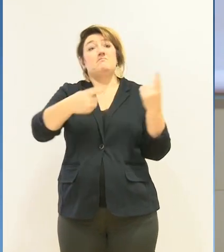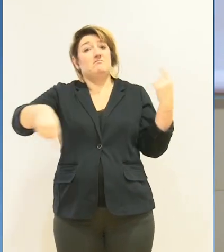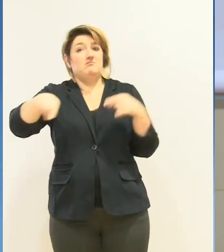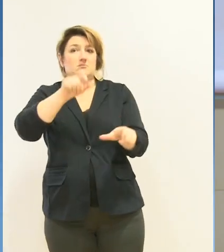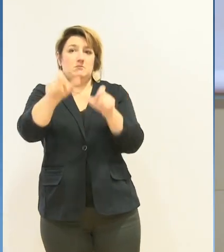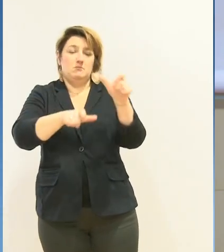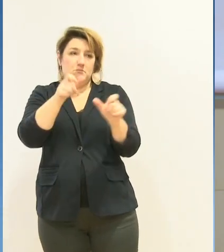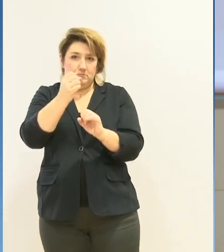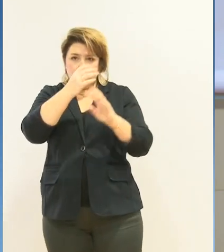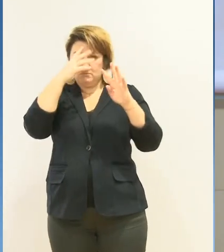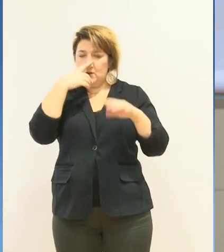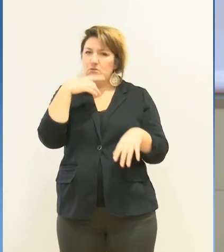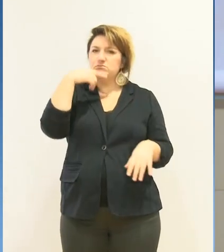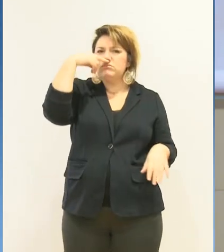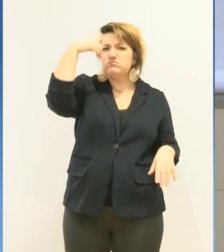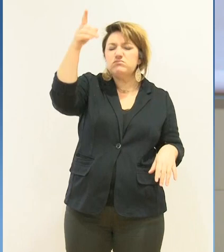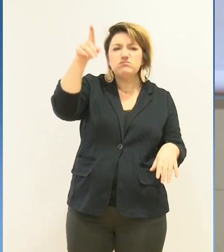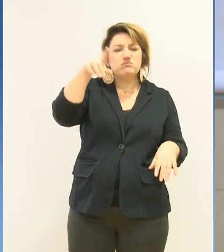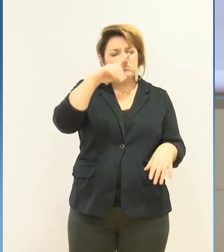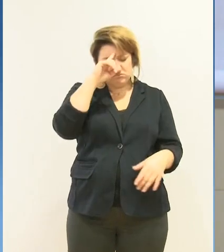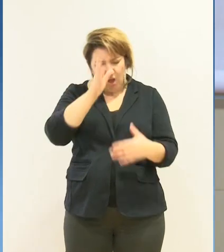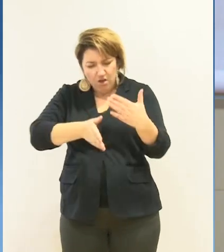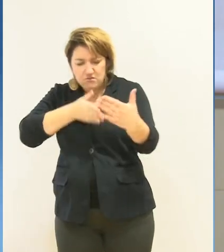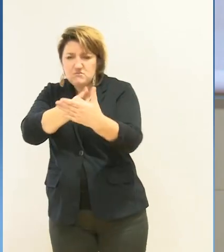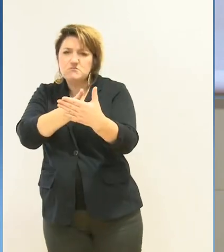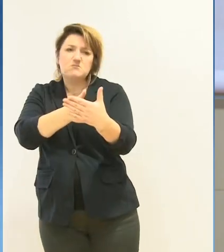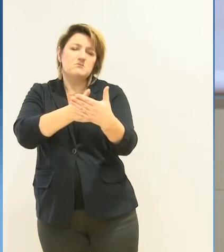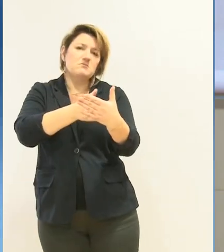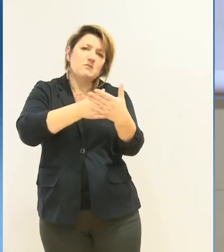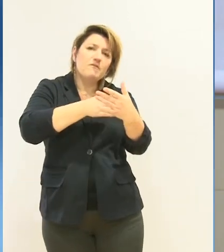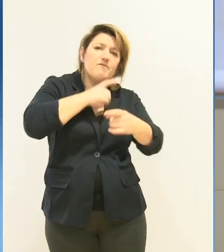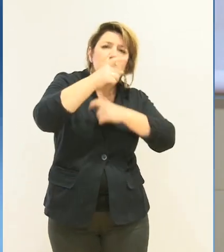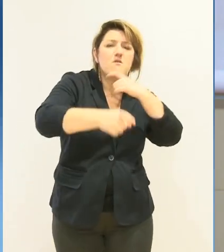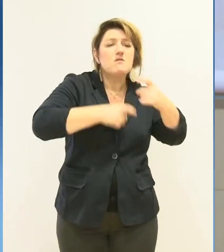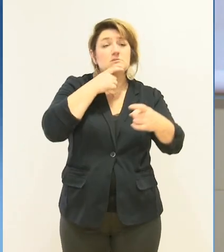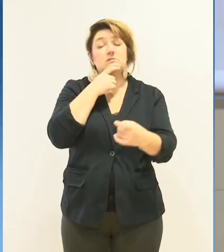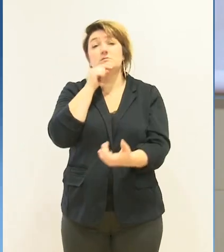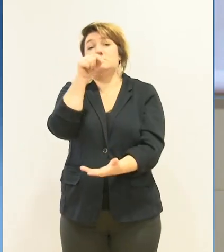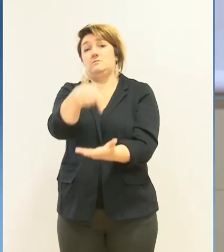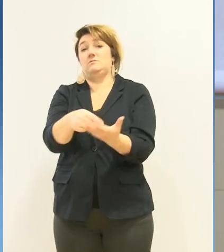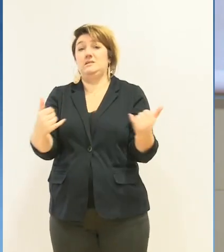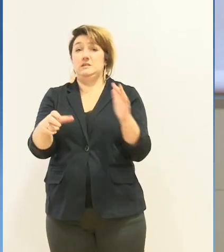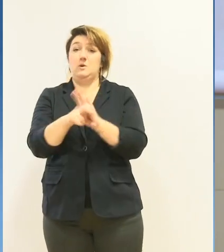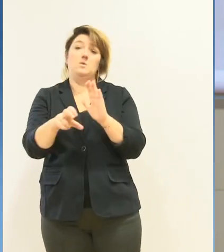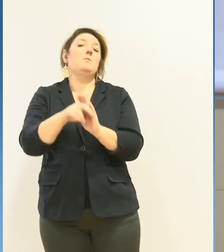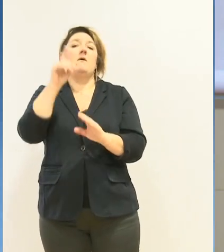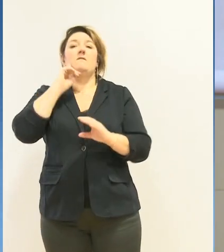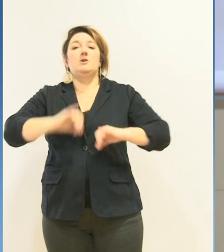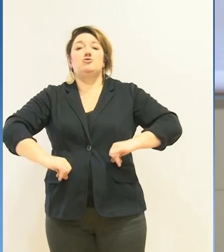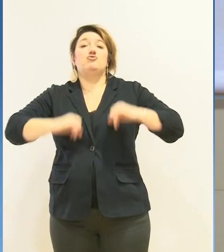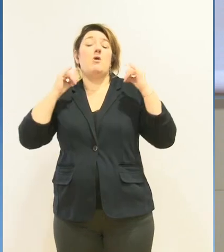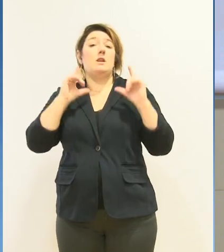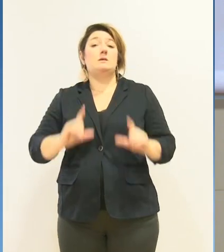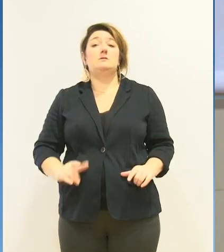d'abord l'obstination jusqu'à l'an passé jusqu'à la violence à grenoble une jeune lycéenne a eu la mâchoire